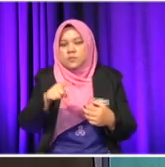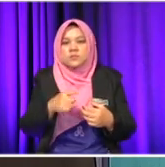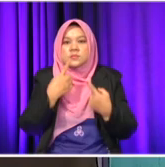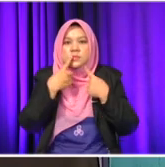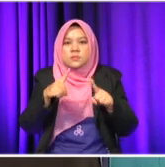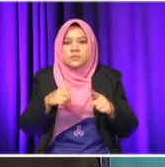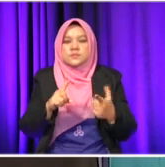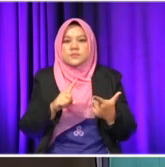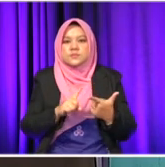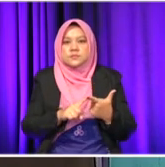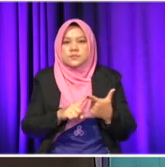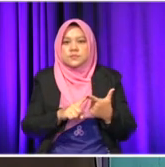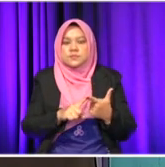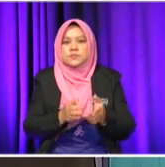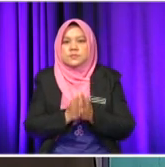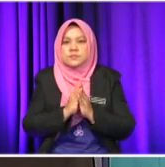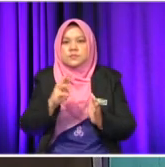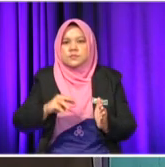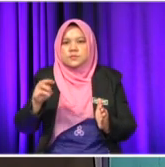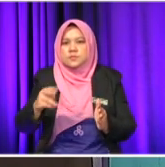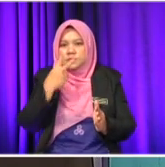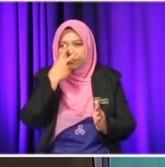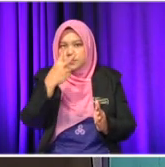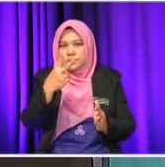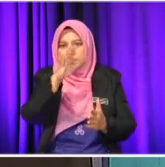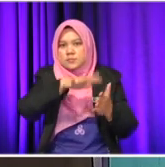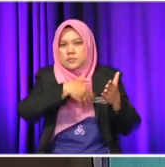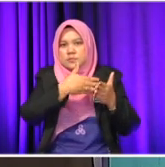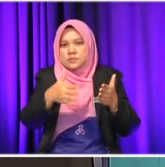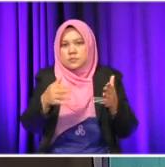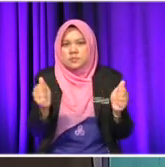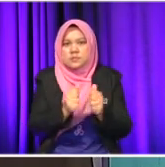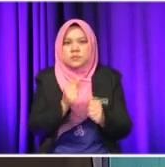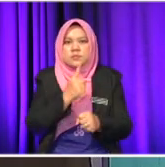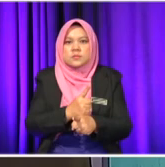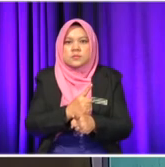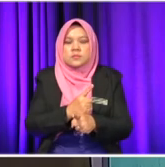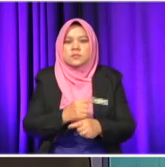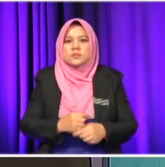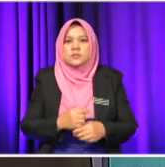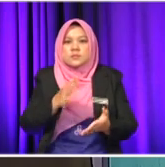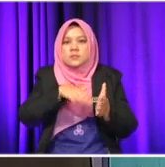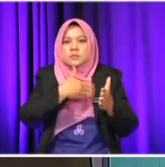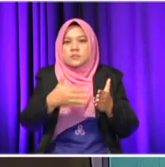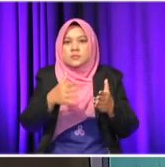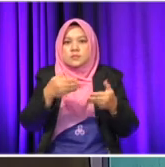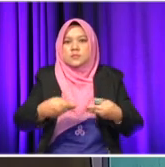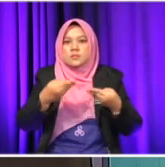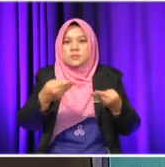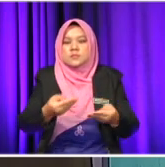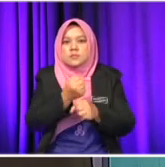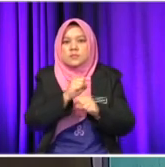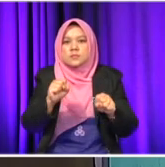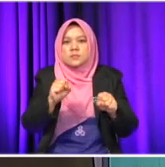yang kedua murid-murid lihat semula jadwal dengan betul oke jadwal yang diberi oke yang